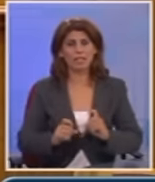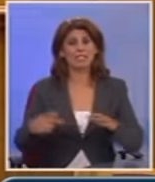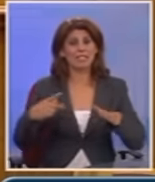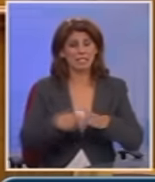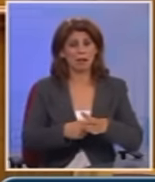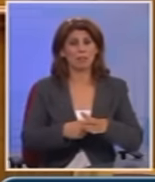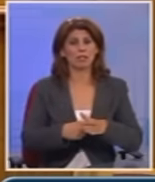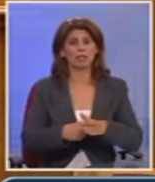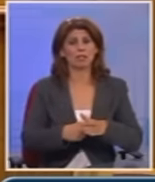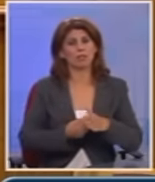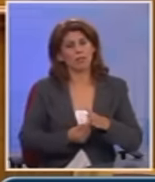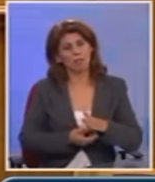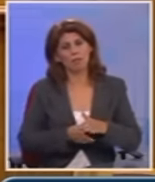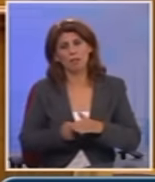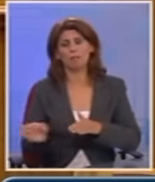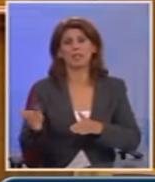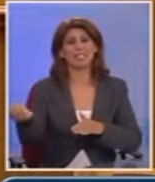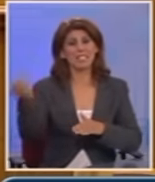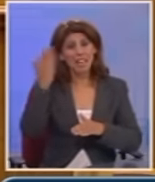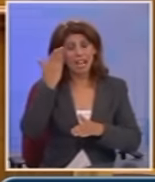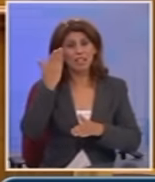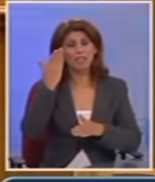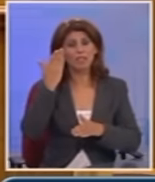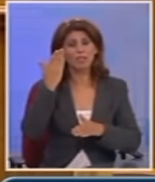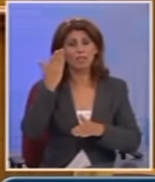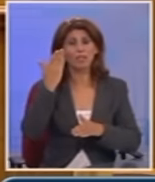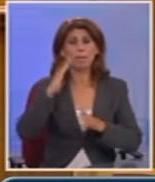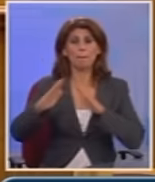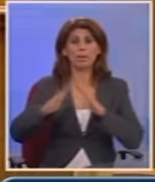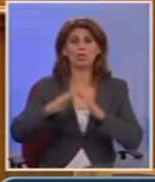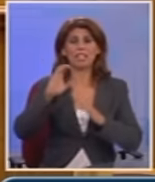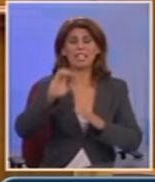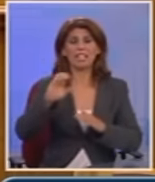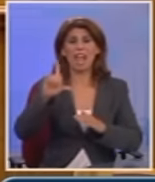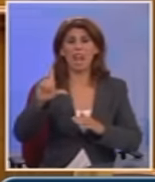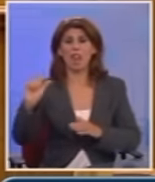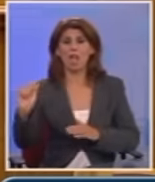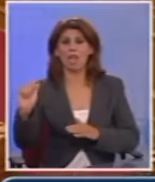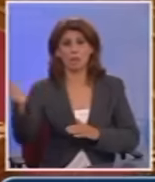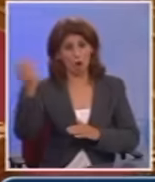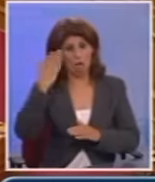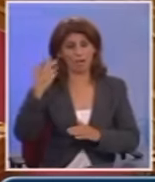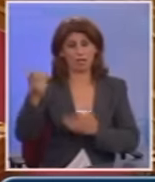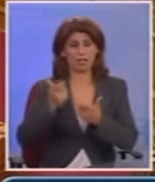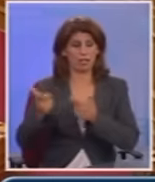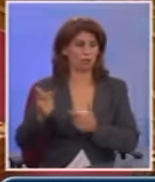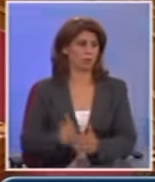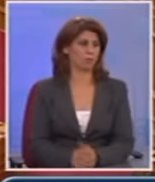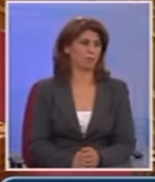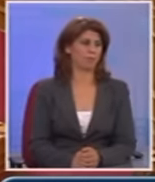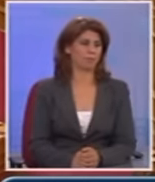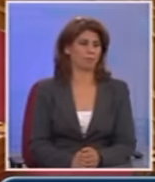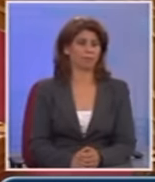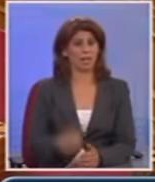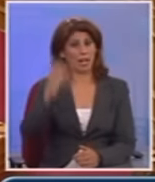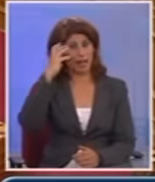τράπεζες να καταφεύγουν στην ακριβή ομπρέλα του ELA. Να σας θυμίσω ότι τα